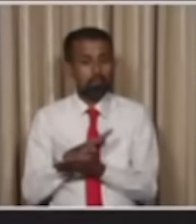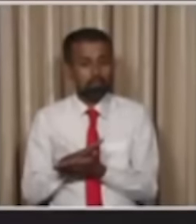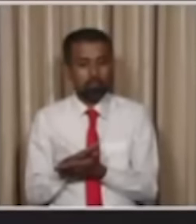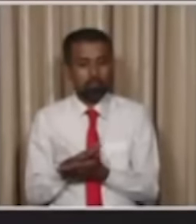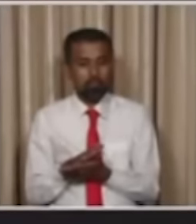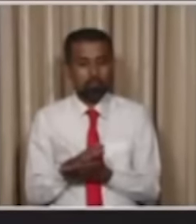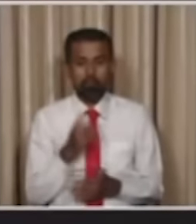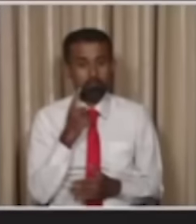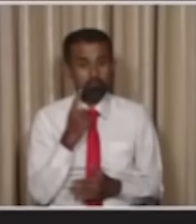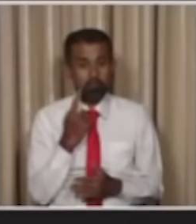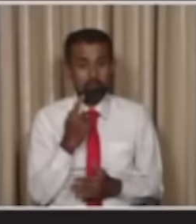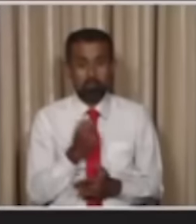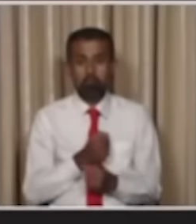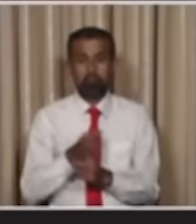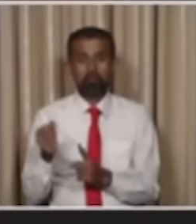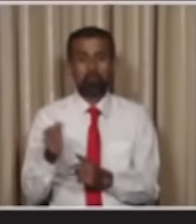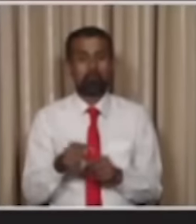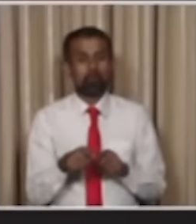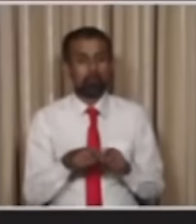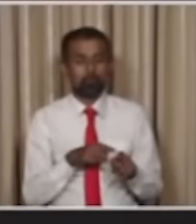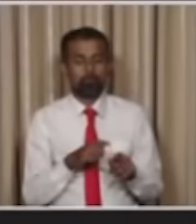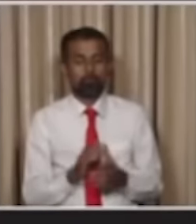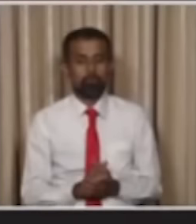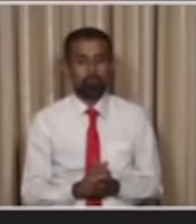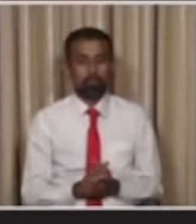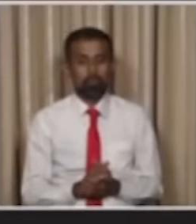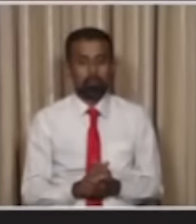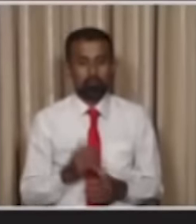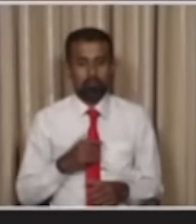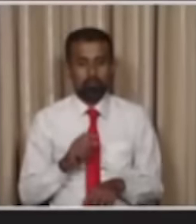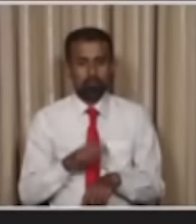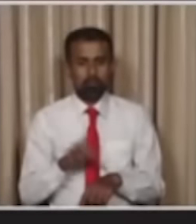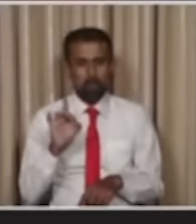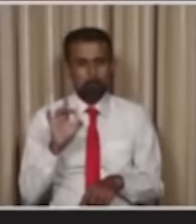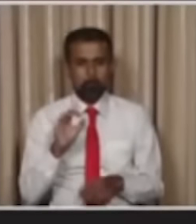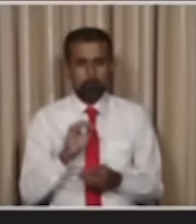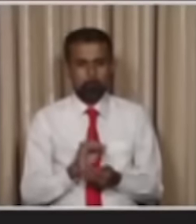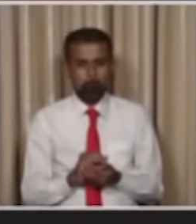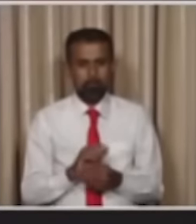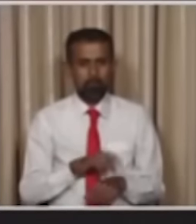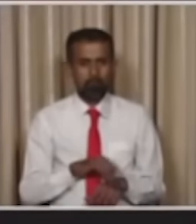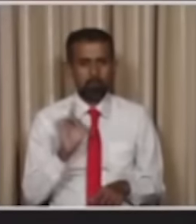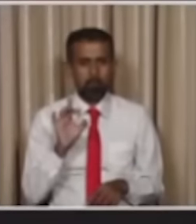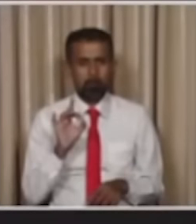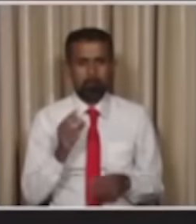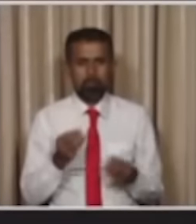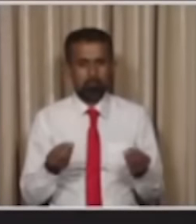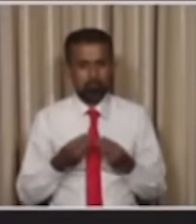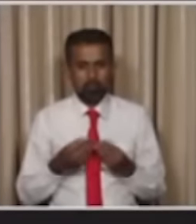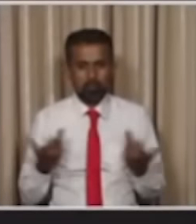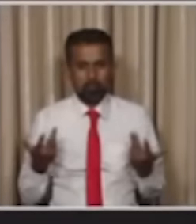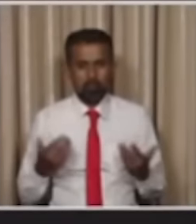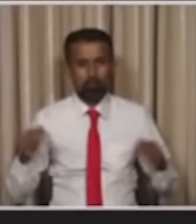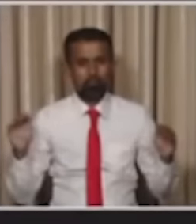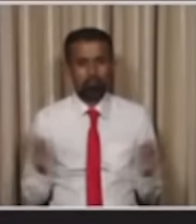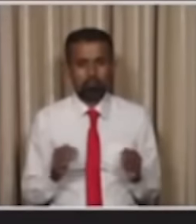අපි නොහිතන මට්ටමේ පහරක් එල්ල කරනවා කියලා. මට විනාඩි 15ක් තිබ්බට සමහර විට මේ විනාඩි 15ම මම ගන්න එකකුත් නෑ. මට ඉතාම කෙටියෙන්